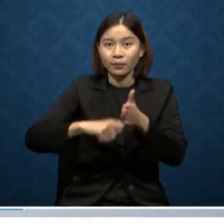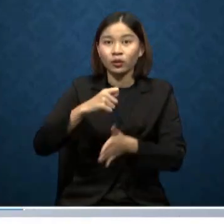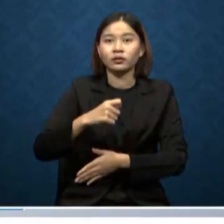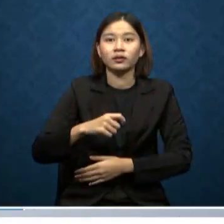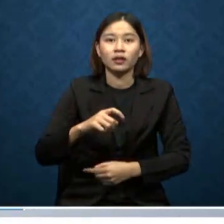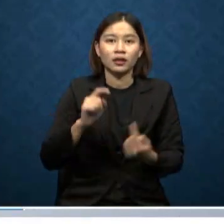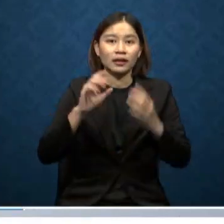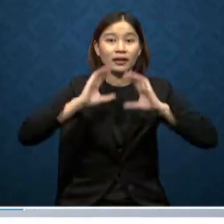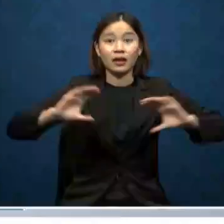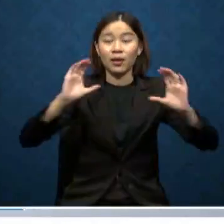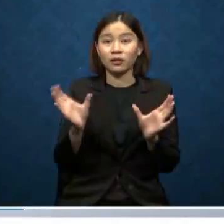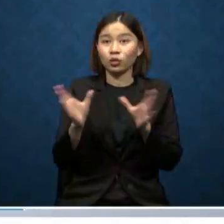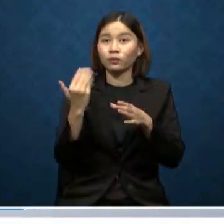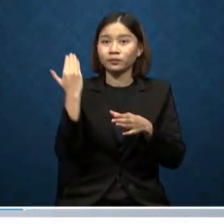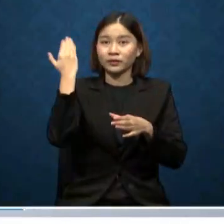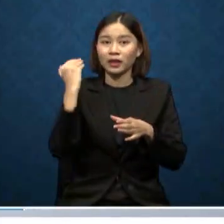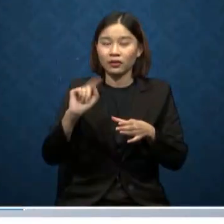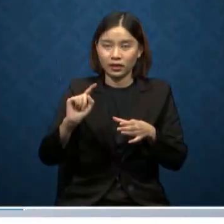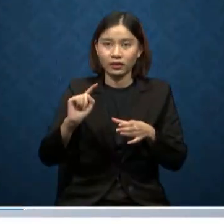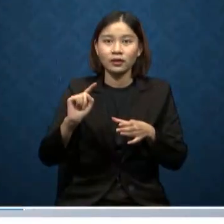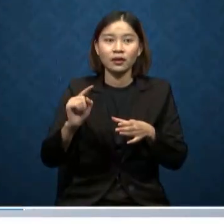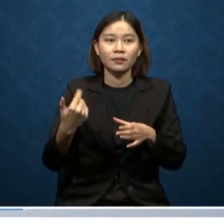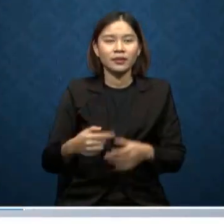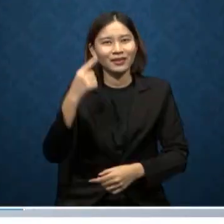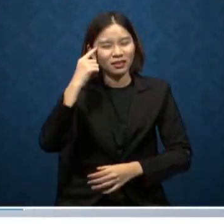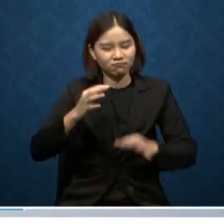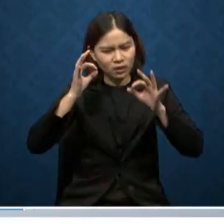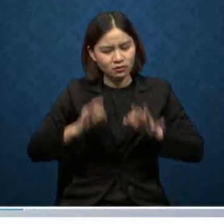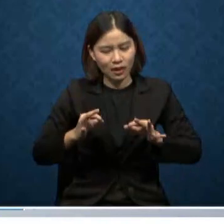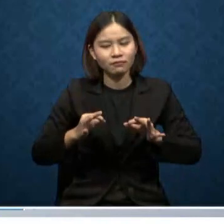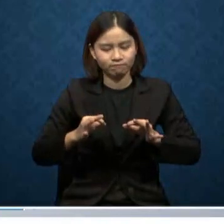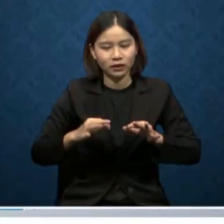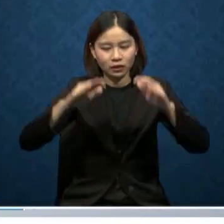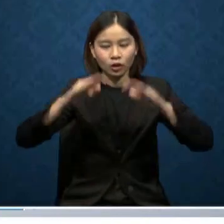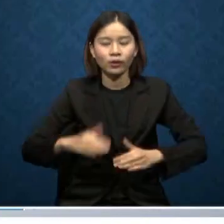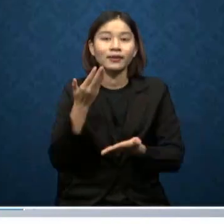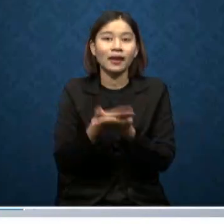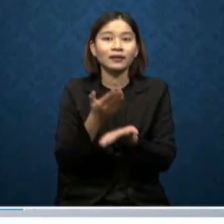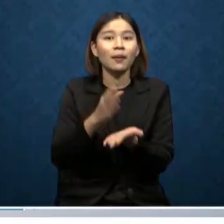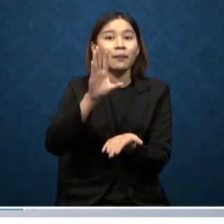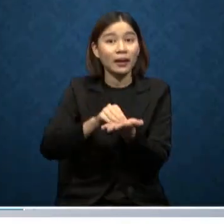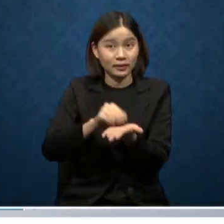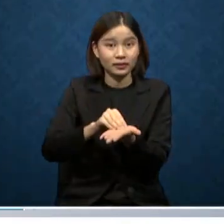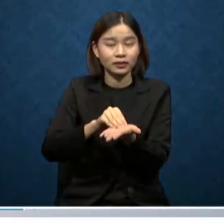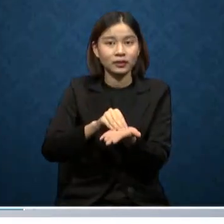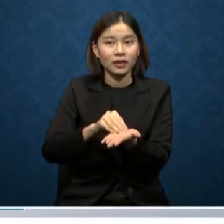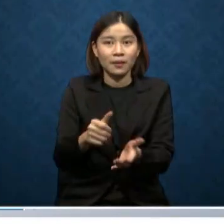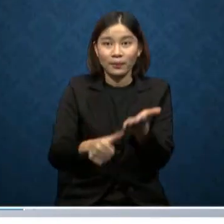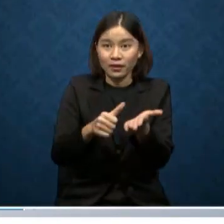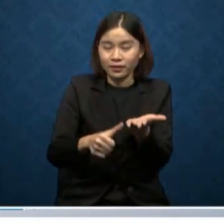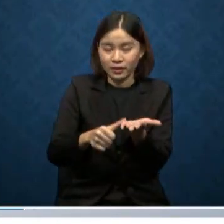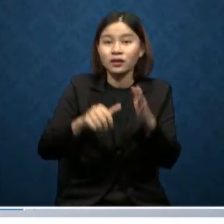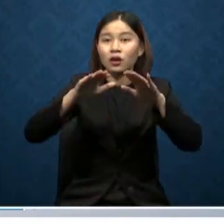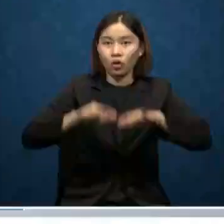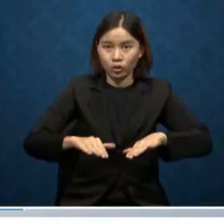ี่รรฐบาลชุดนั้นนขณะนั้นได้มีการดัสให้ทดรับรฐราคาผาสีที่ดินและสง